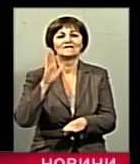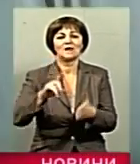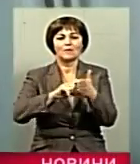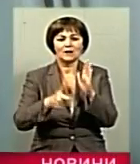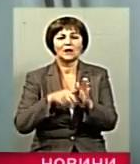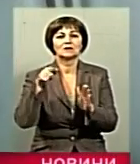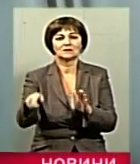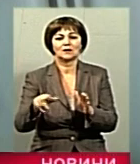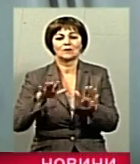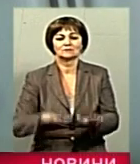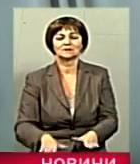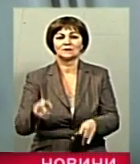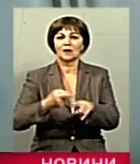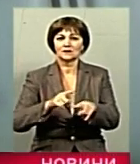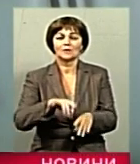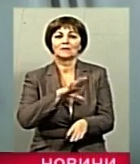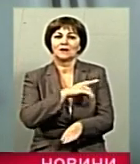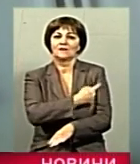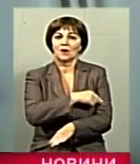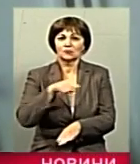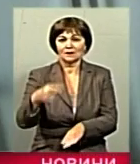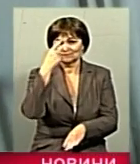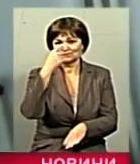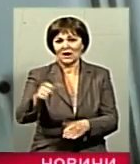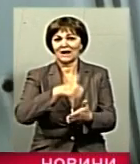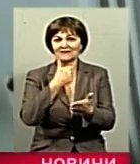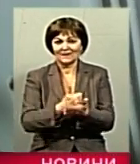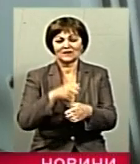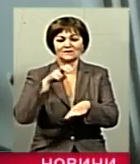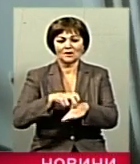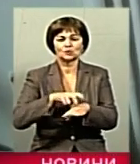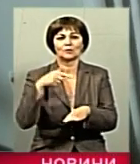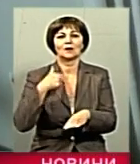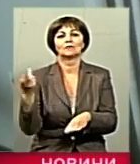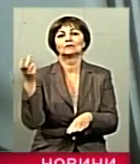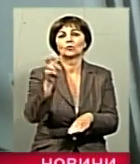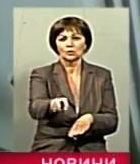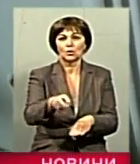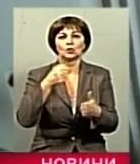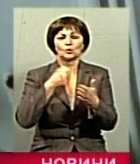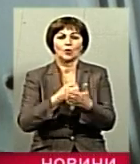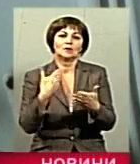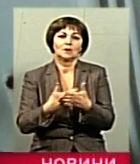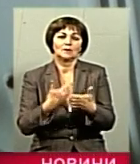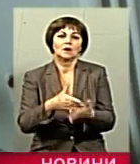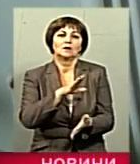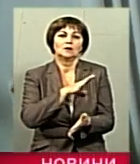була. Мені повідомив головний лікар, оце, що ми були в його, десь було